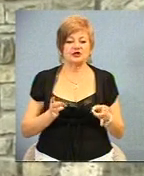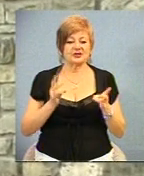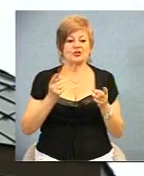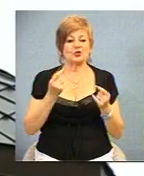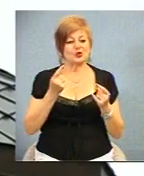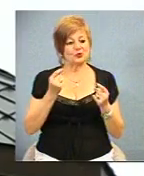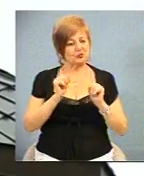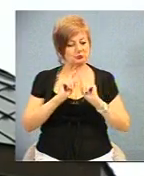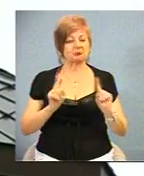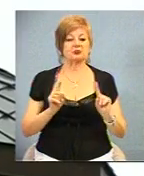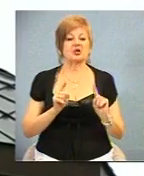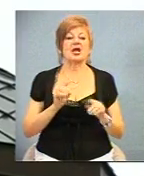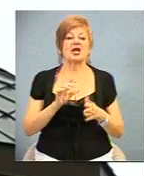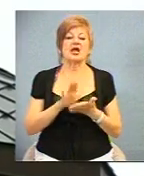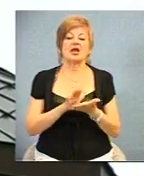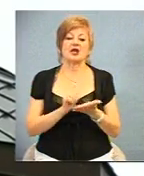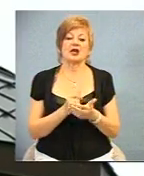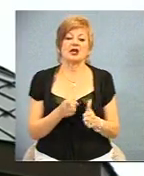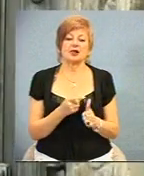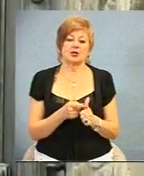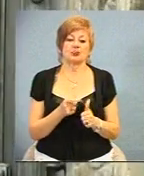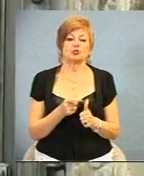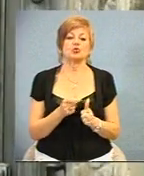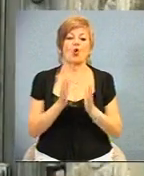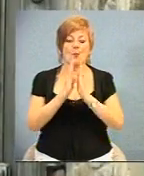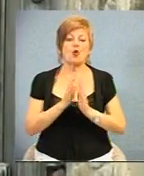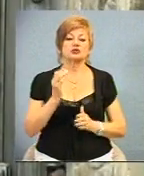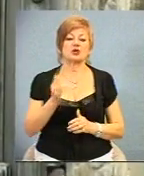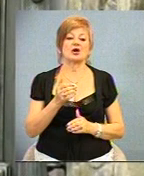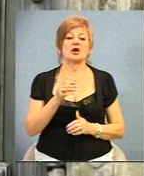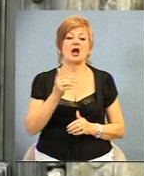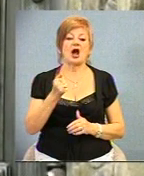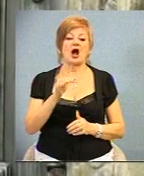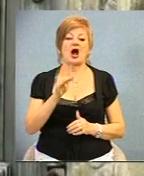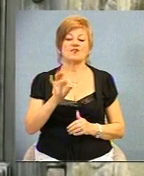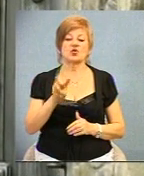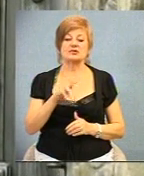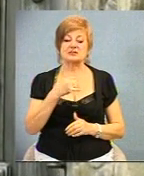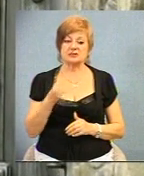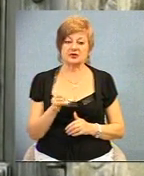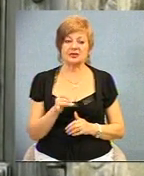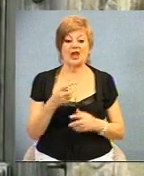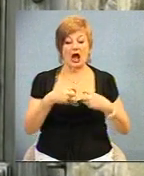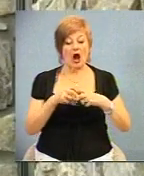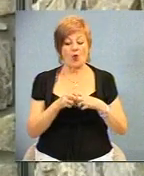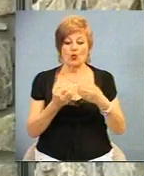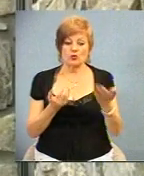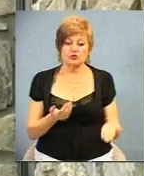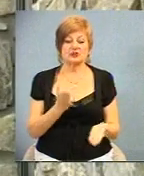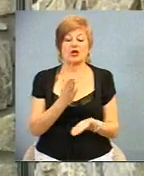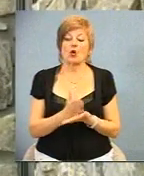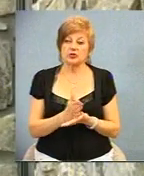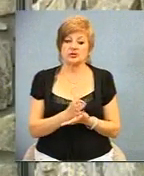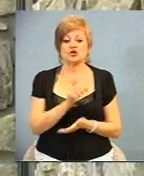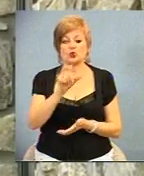трохи химерного. Носитиме вона ім'я відомого монаха, преподобного Афанасія Афонського, частинка мощей якого у ній же знаходиться.